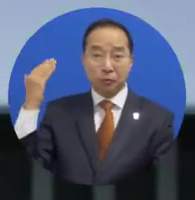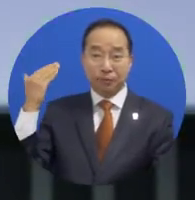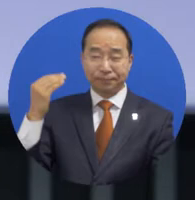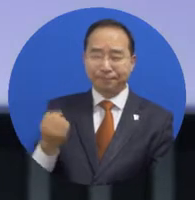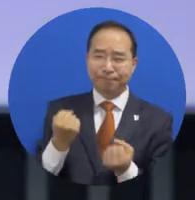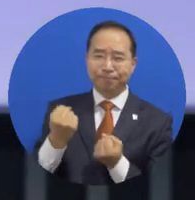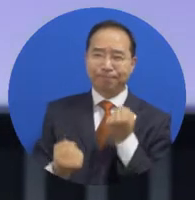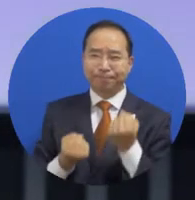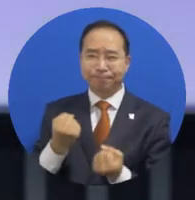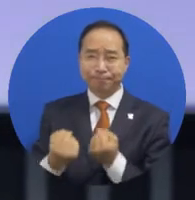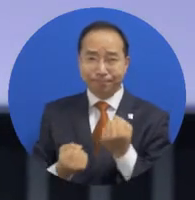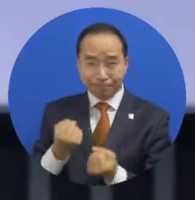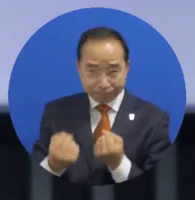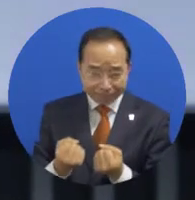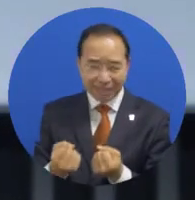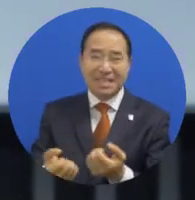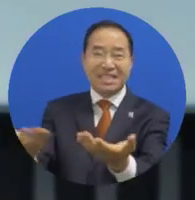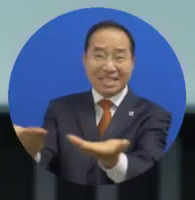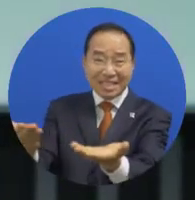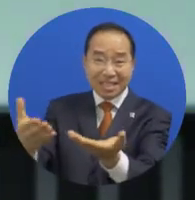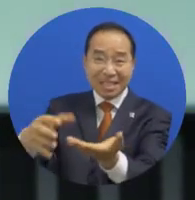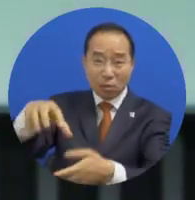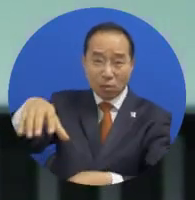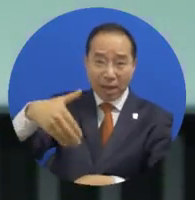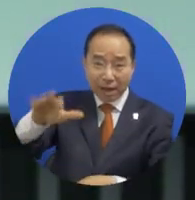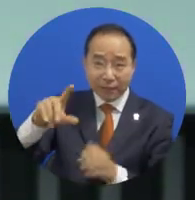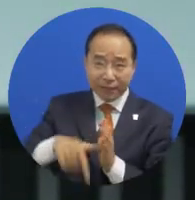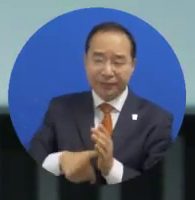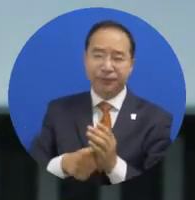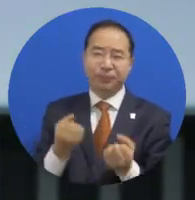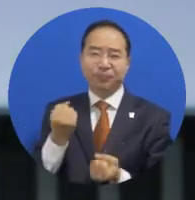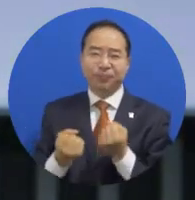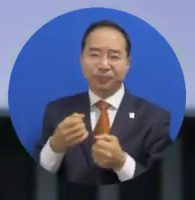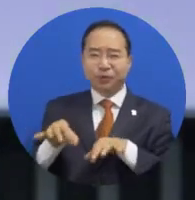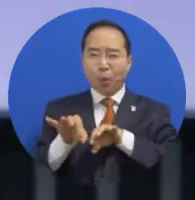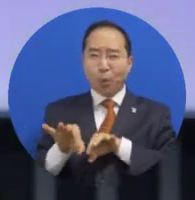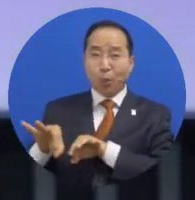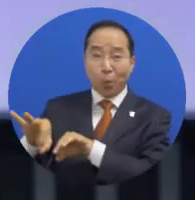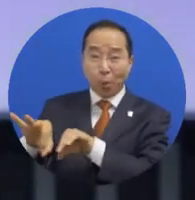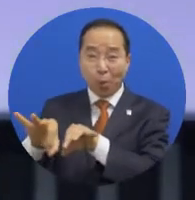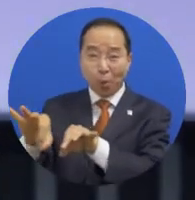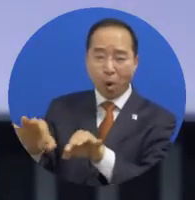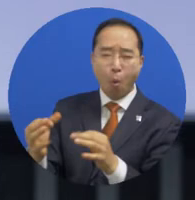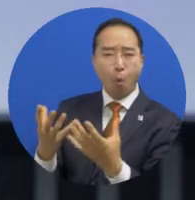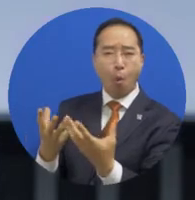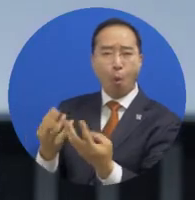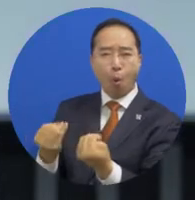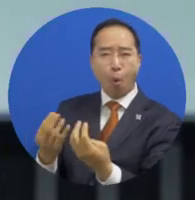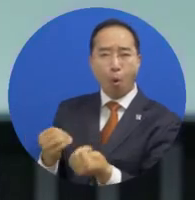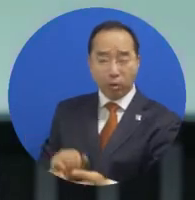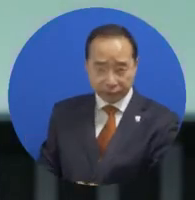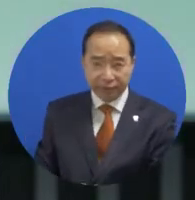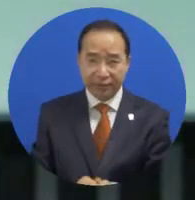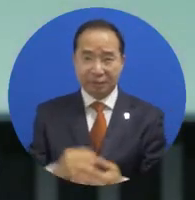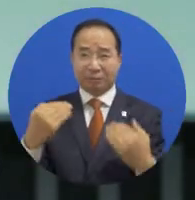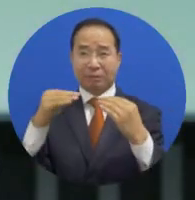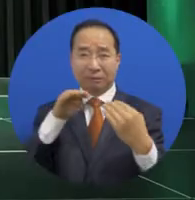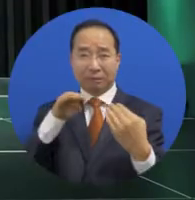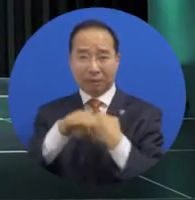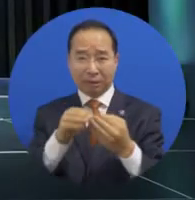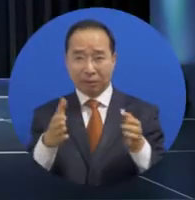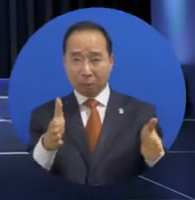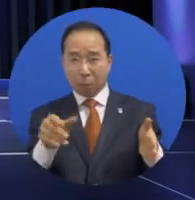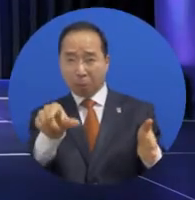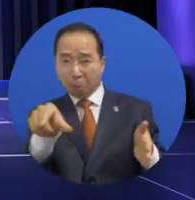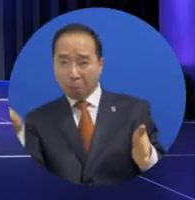요즘에는 자전거로 출근하는 사람들이 참 많죠. 찻길 옆으로 붉은색 융단 같은 자전거 길이 보이고